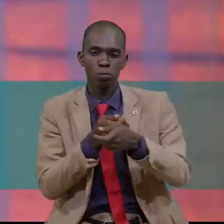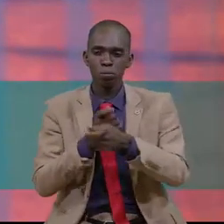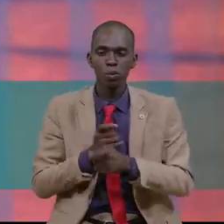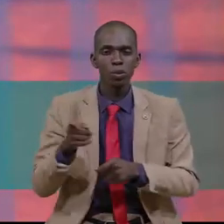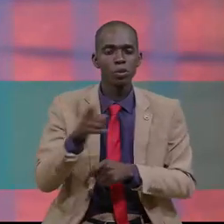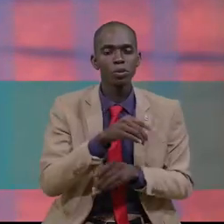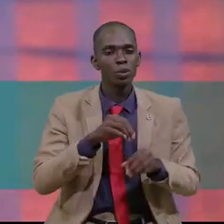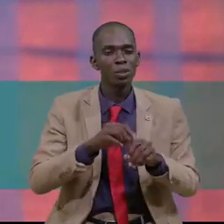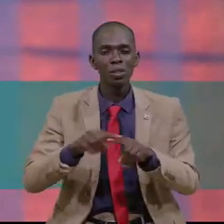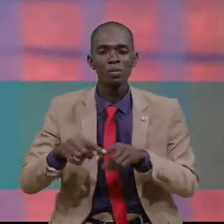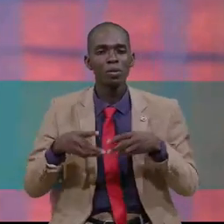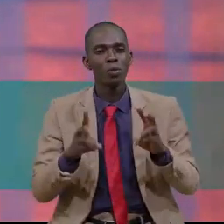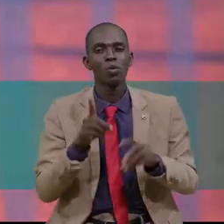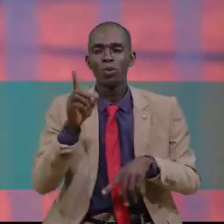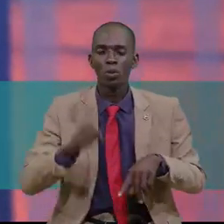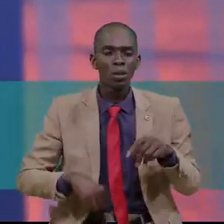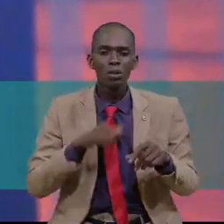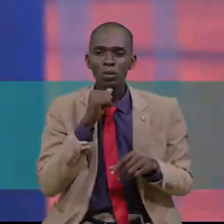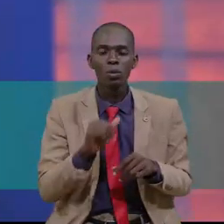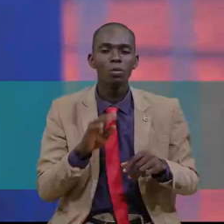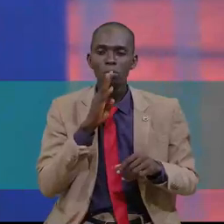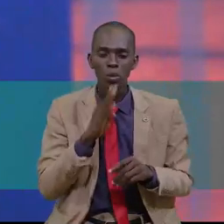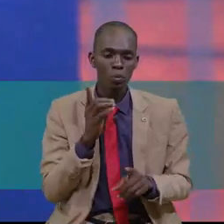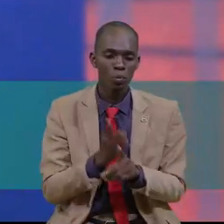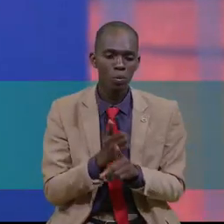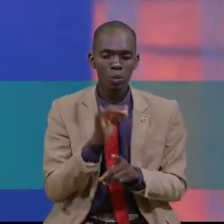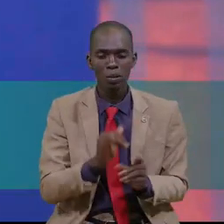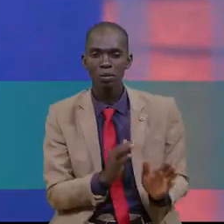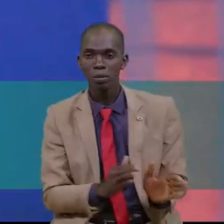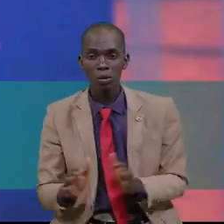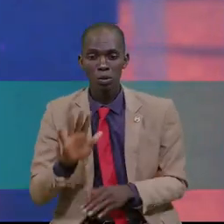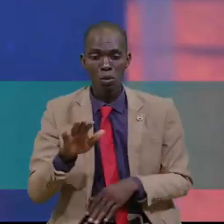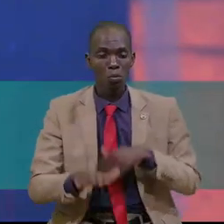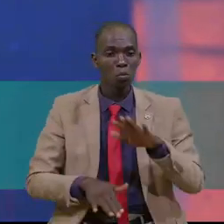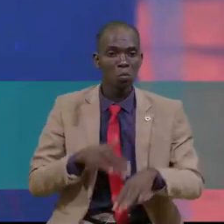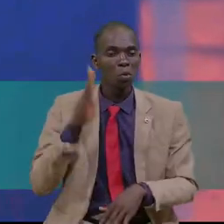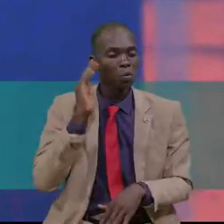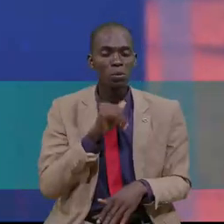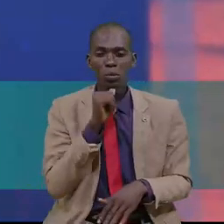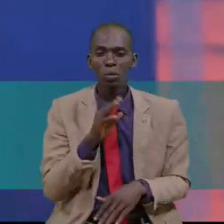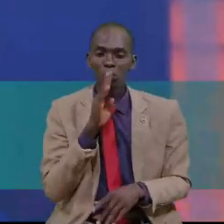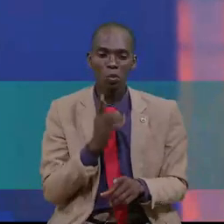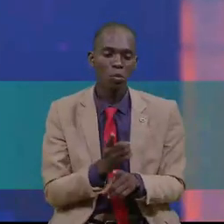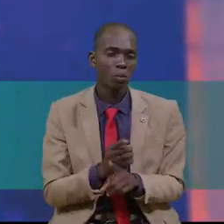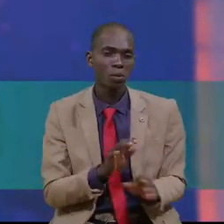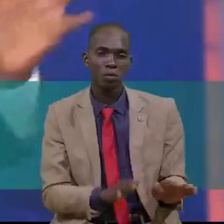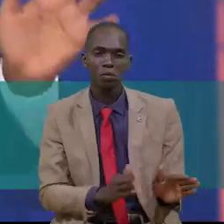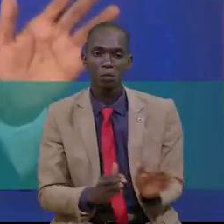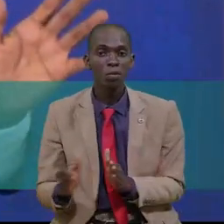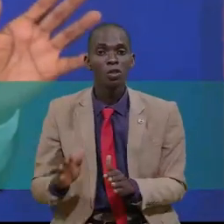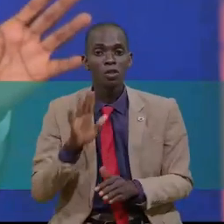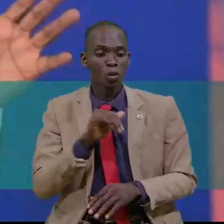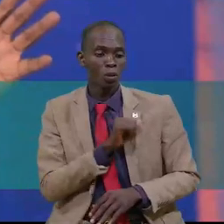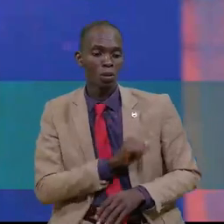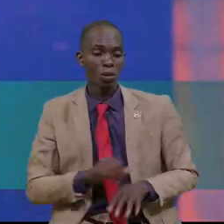par-là, dans la direction opposée. Vous ne pouvez pas être ordonné. Vos propos ne seront pas ordonnés. Vous allez vous oublier.